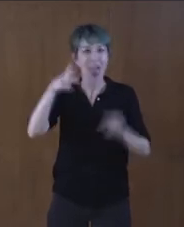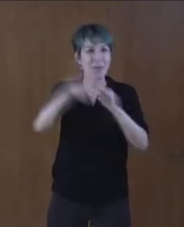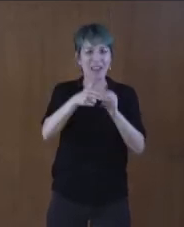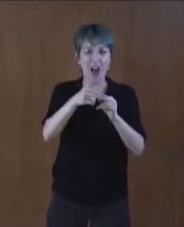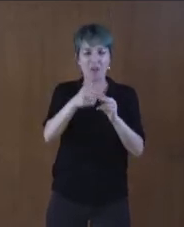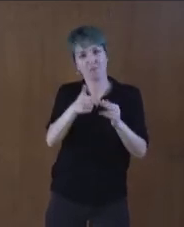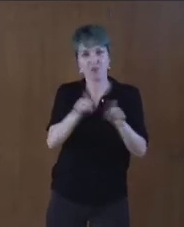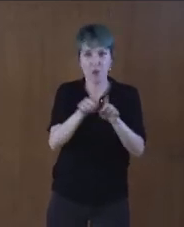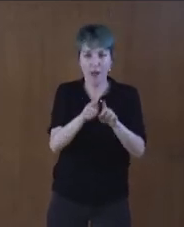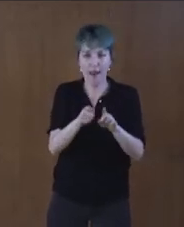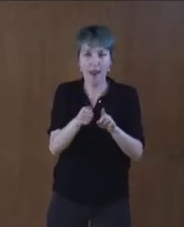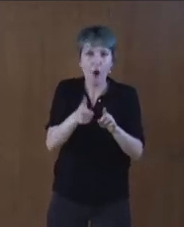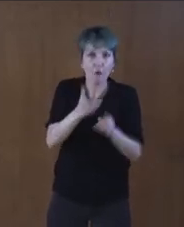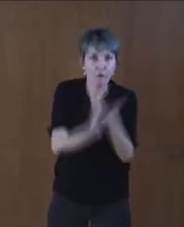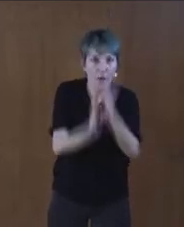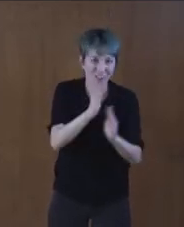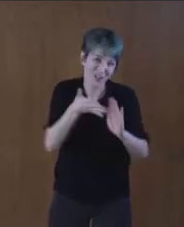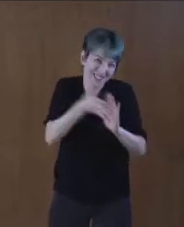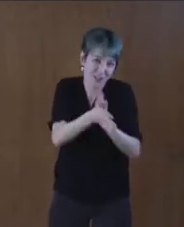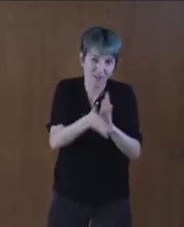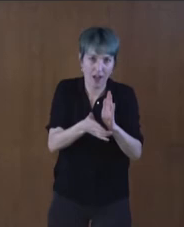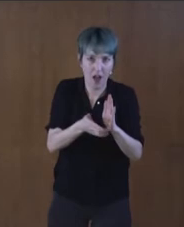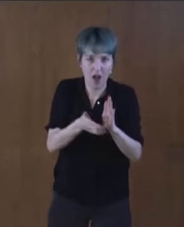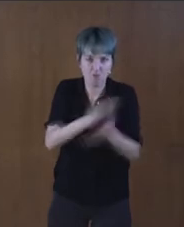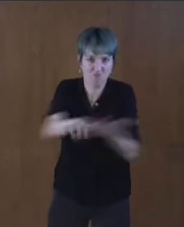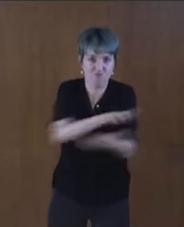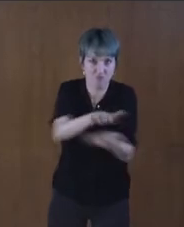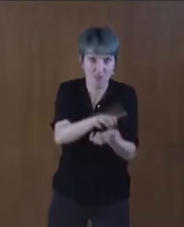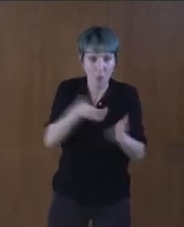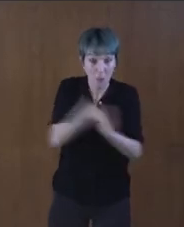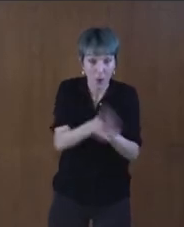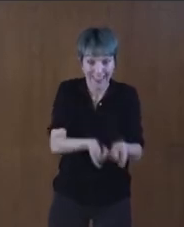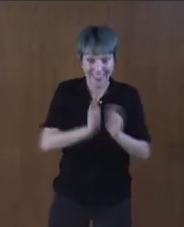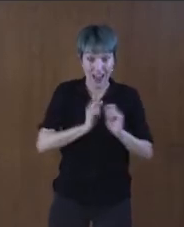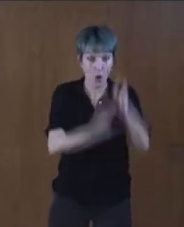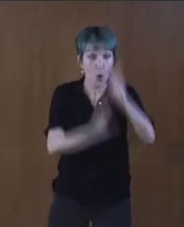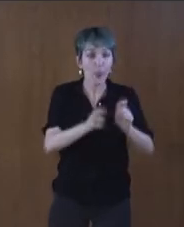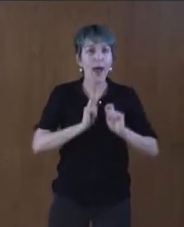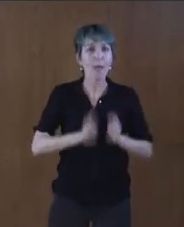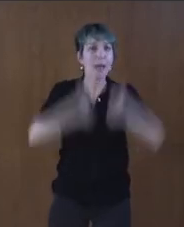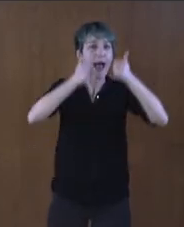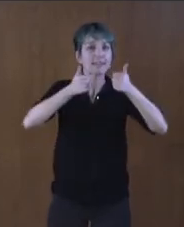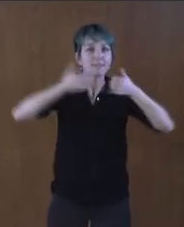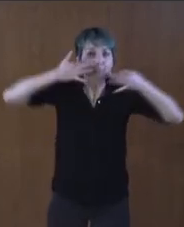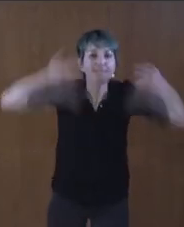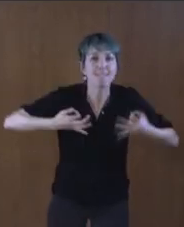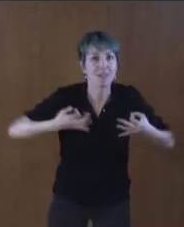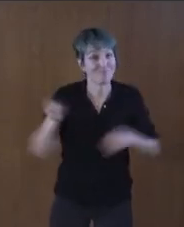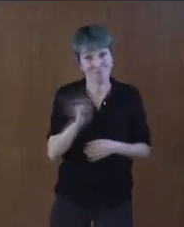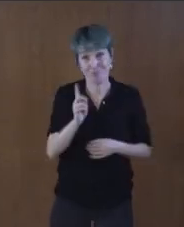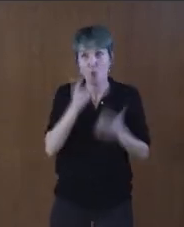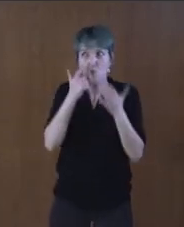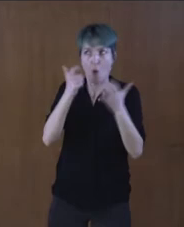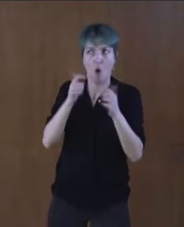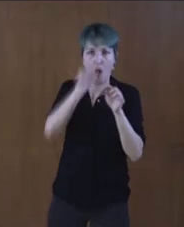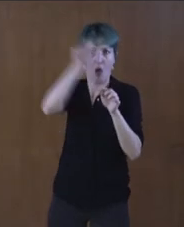perquè, diu Voltaire, amb la llum de les fogueres no s'il·lumina la veritat, i és evident quines són les fogueres que